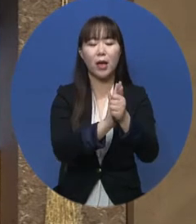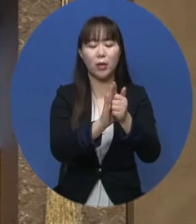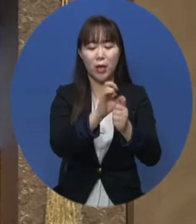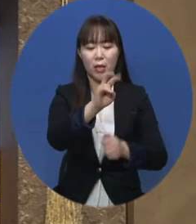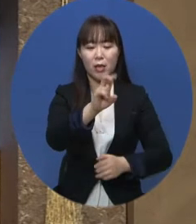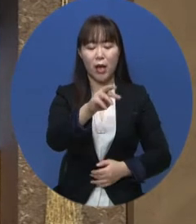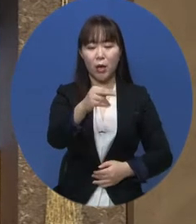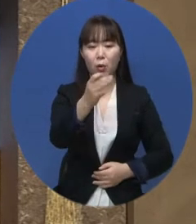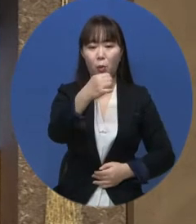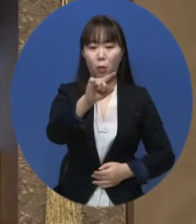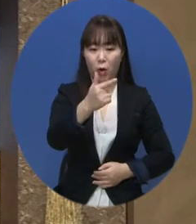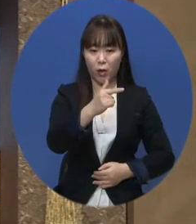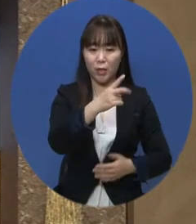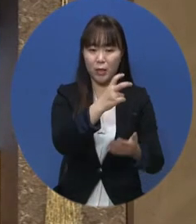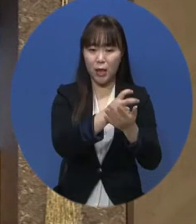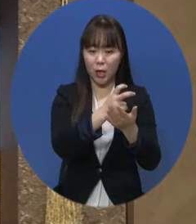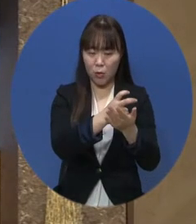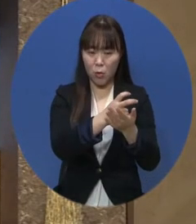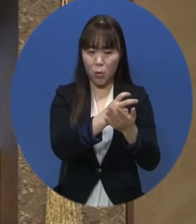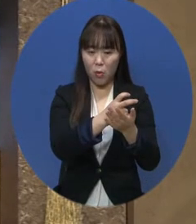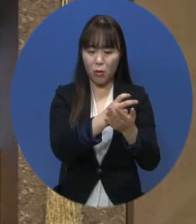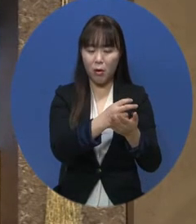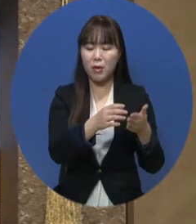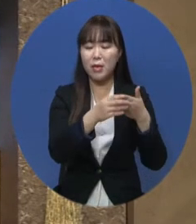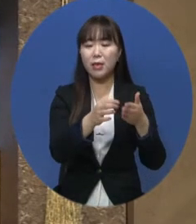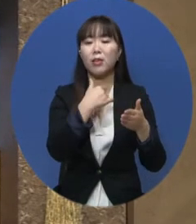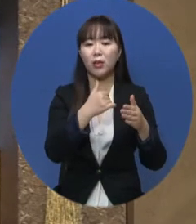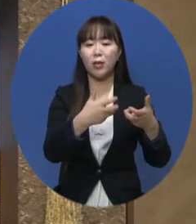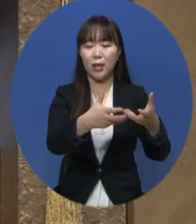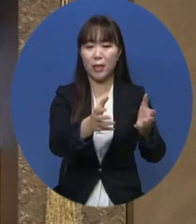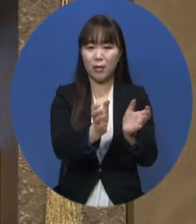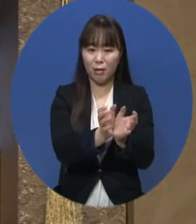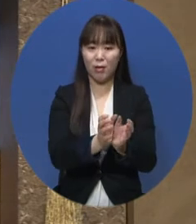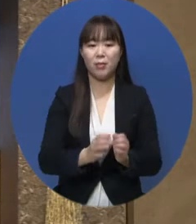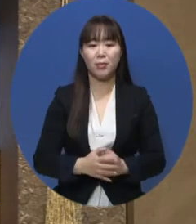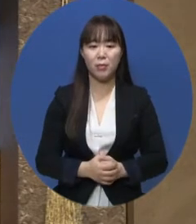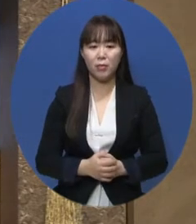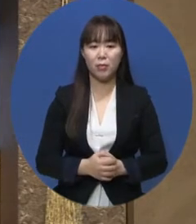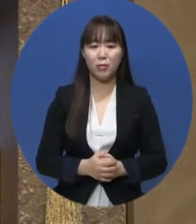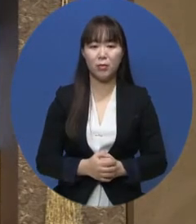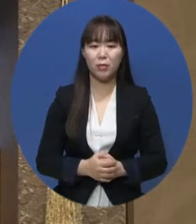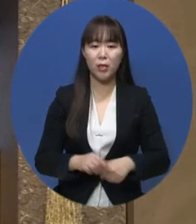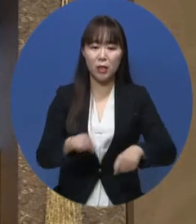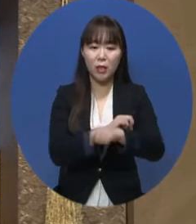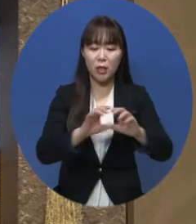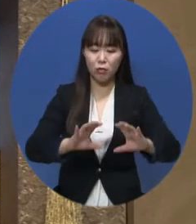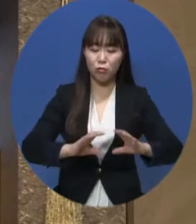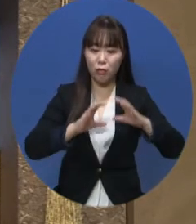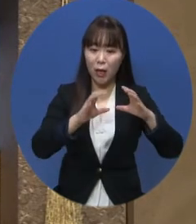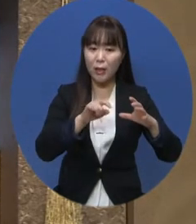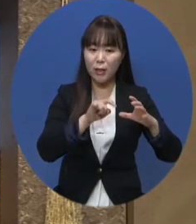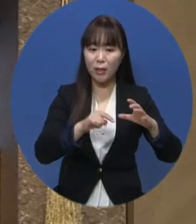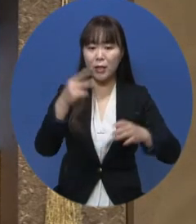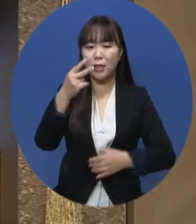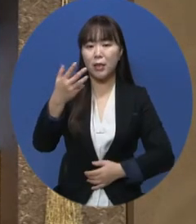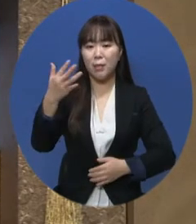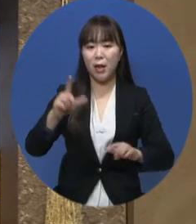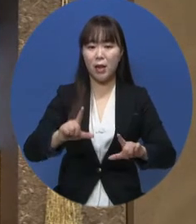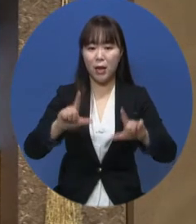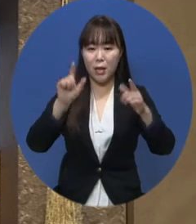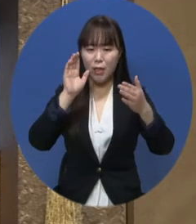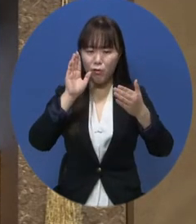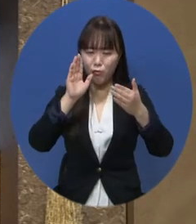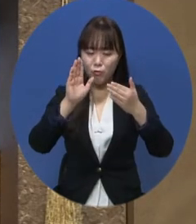양로원이라는 제도를 이끌어왔던 단체입니다. 특히 이제 국가는 2008년